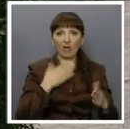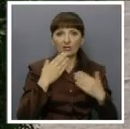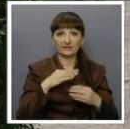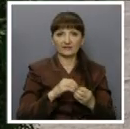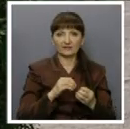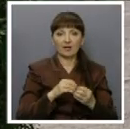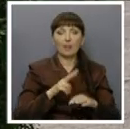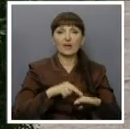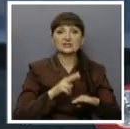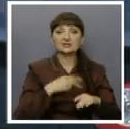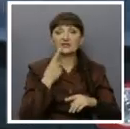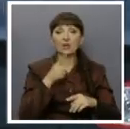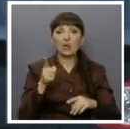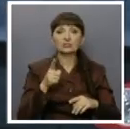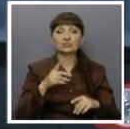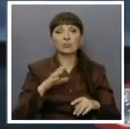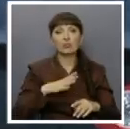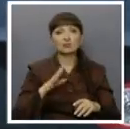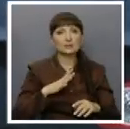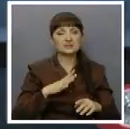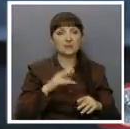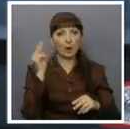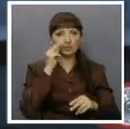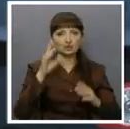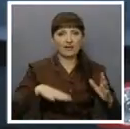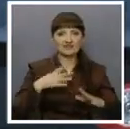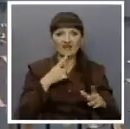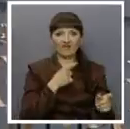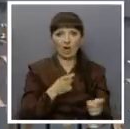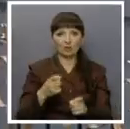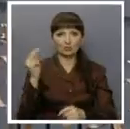Полицейские устанавливают, не проходил ли задержанный боевую подготовку.